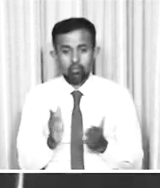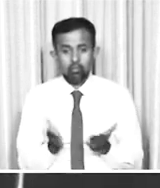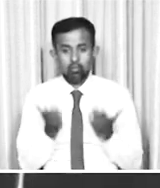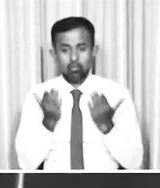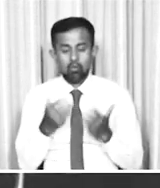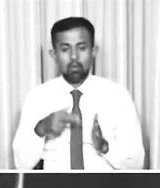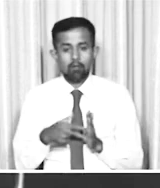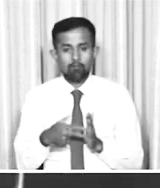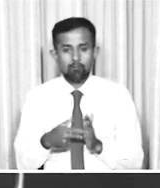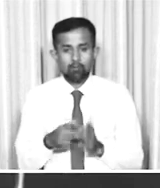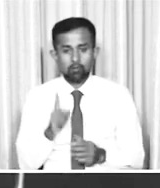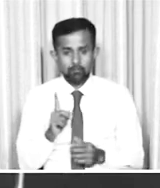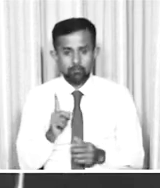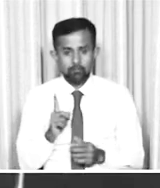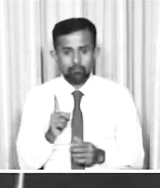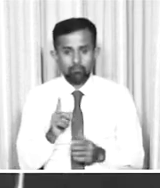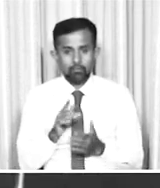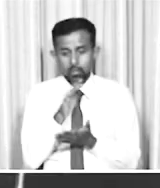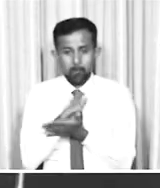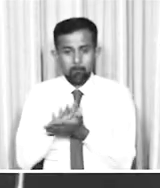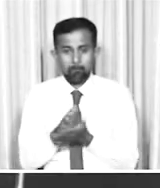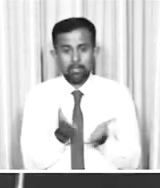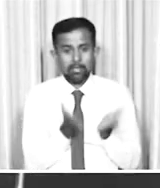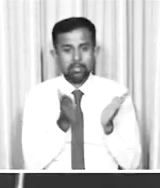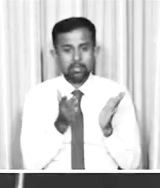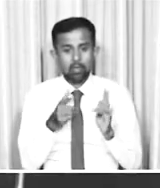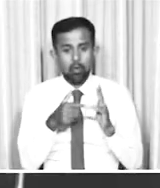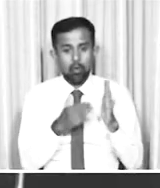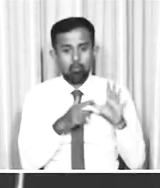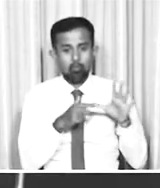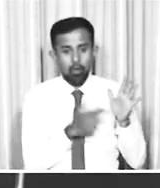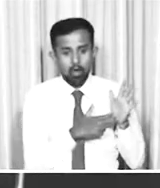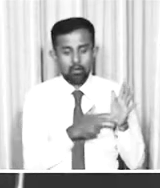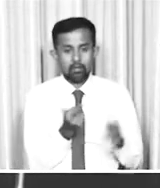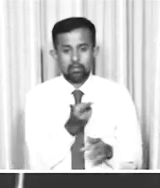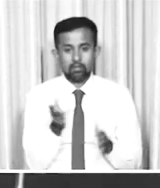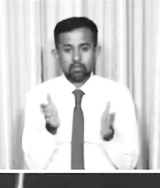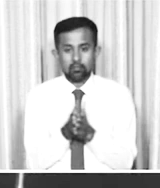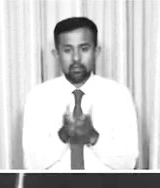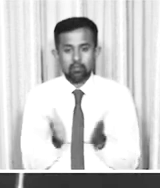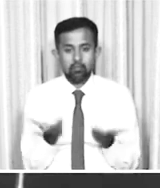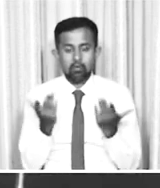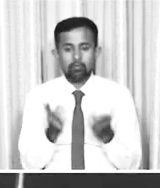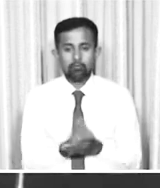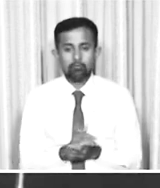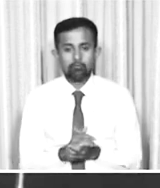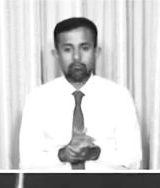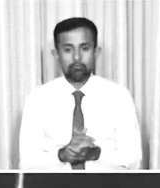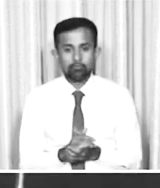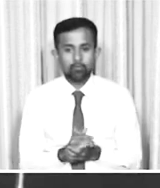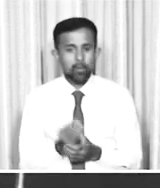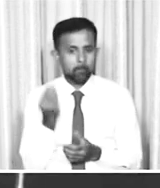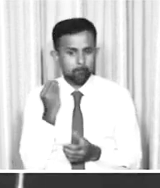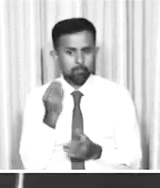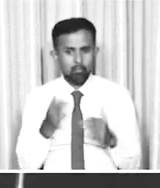அமைச்சராக இருந்தார். இந்தியாவும் ஓமானும் சேர்ந்த அந்த ப்ராஜெக்ட் அண்மையிலே நாங்கள் கேள்விப்படுகிறோம். அந்த பகுதியில் அம்பாந்தோட்டையிலே இன்னும் ஒரு ப்ராஜெக்டை கொண்டு வந்திருக்கிறார்கள். இன்னும்